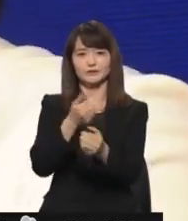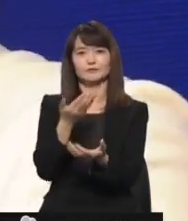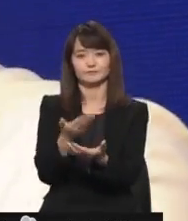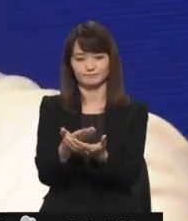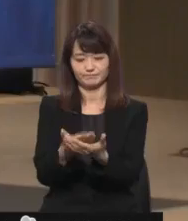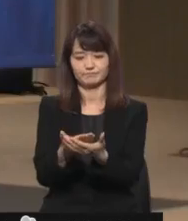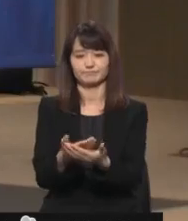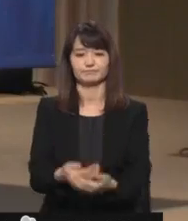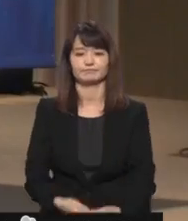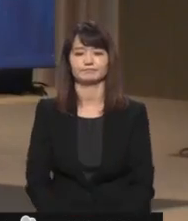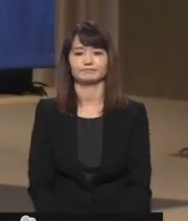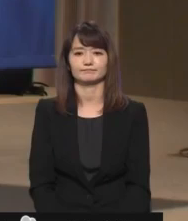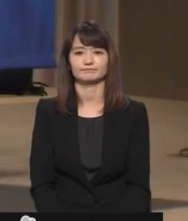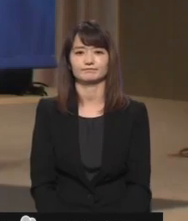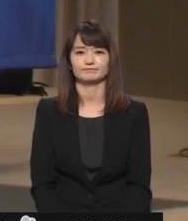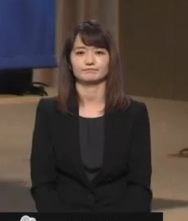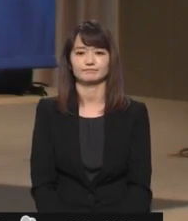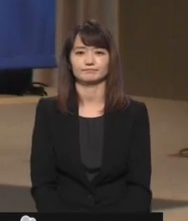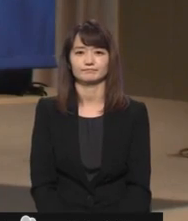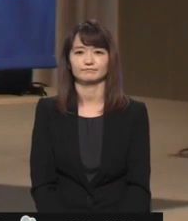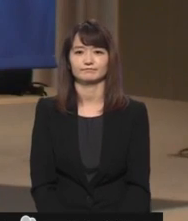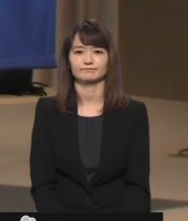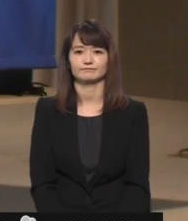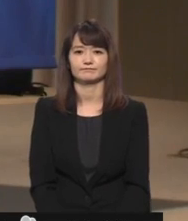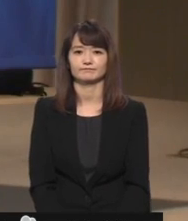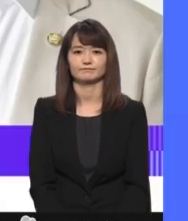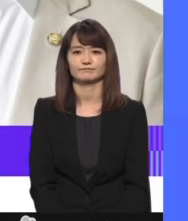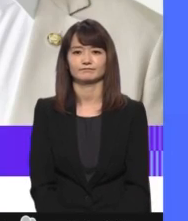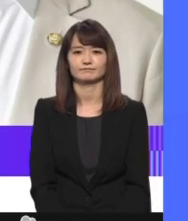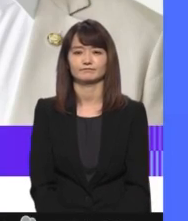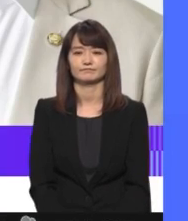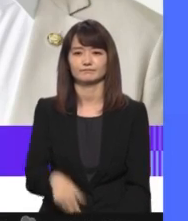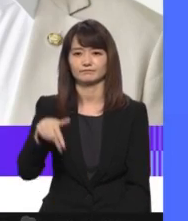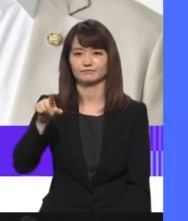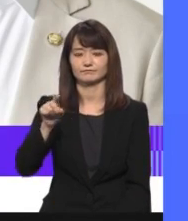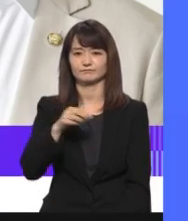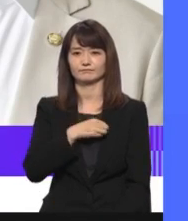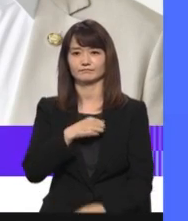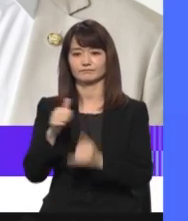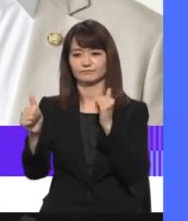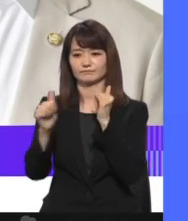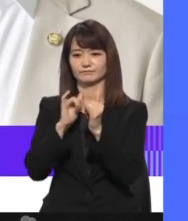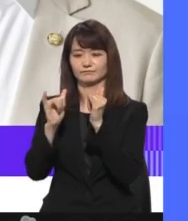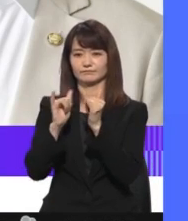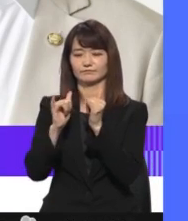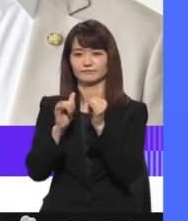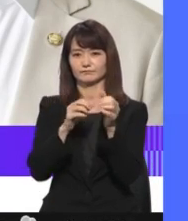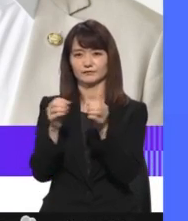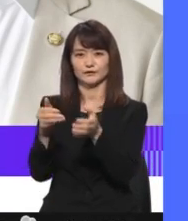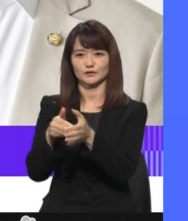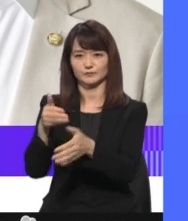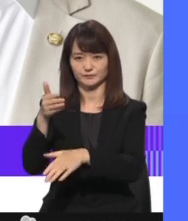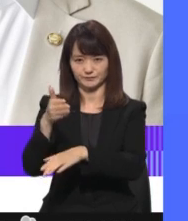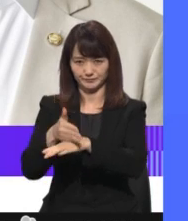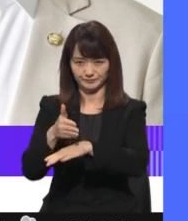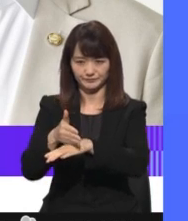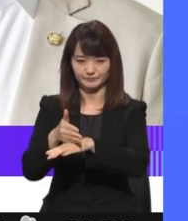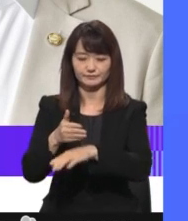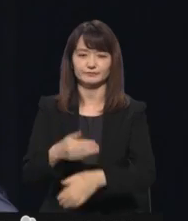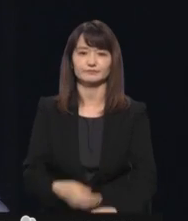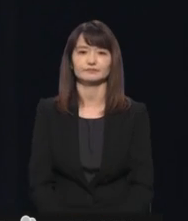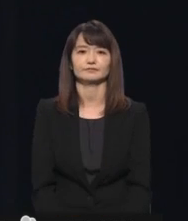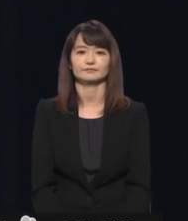알겠습니다 아 이 부분까지 저희가 들었습니다 장경 채원 님 오늘 말씀 고맙습니다 네 감사합니다